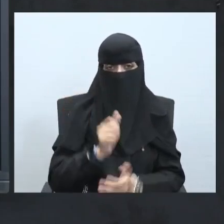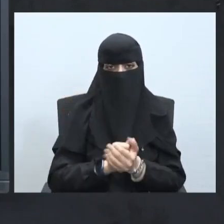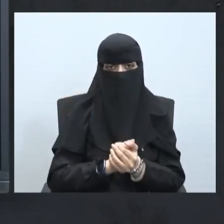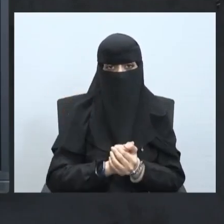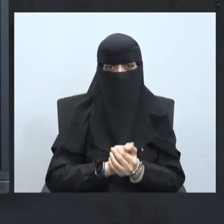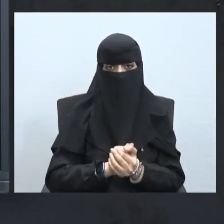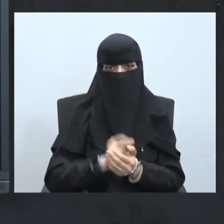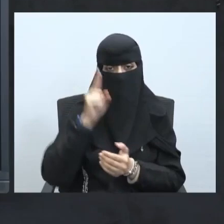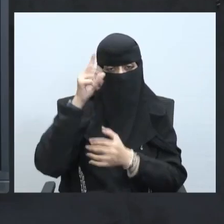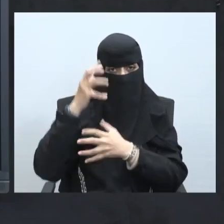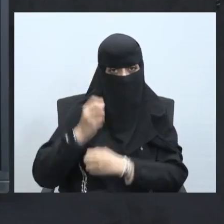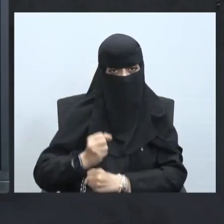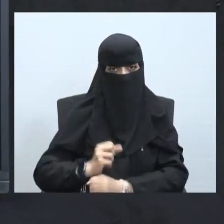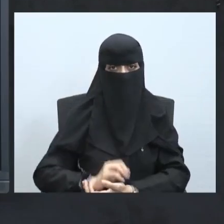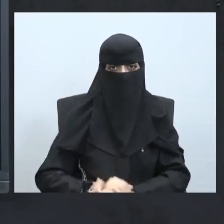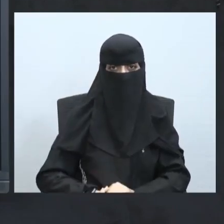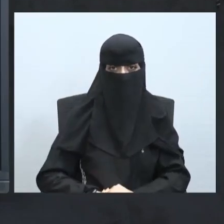نسرين النصار في امان الله